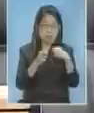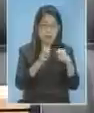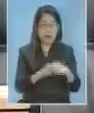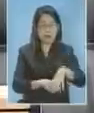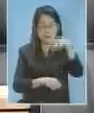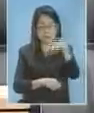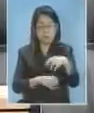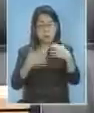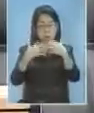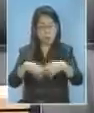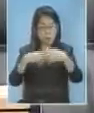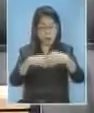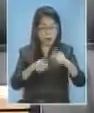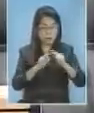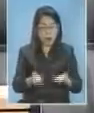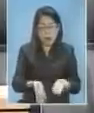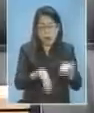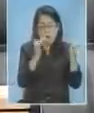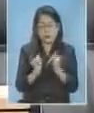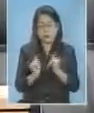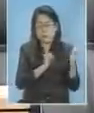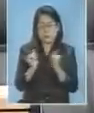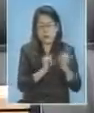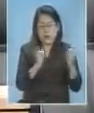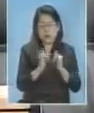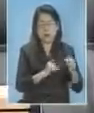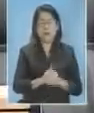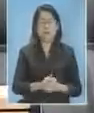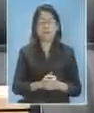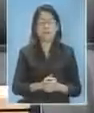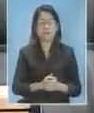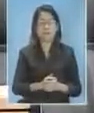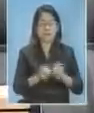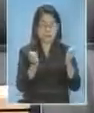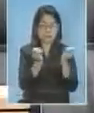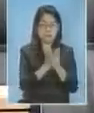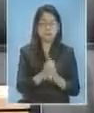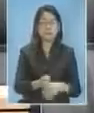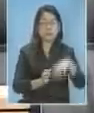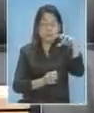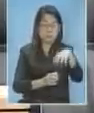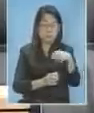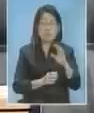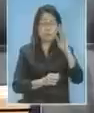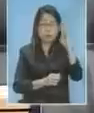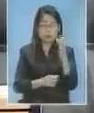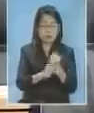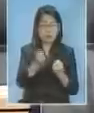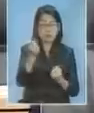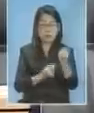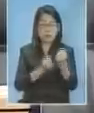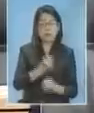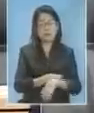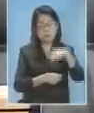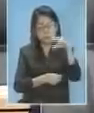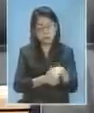ย้ายฐานผลิตที่ทำให้ห่วงโซ่อุปทานของการผลิตโดยเฉพาะในอุตสาหกรรมรถยนต์ด้านไอทีด้าน